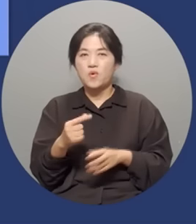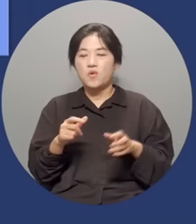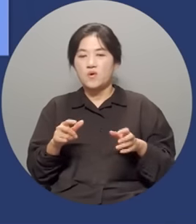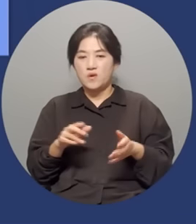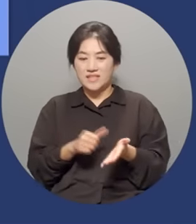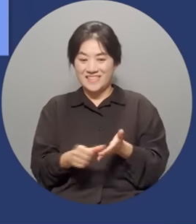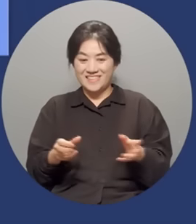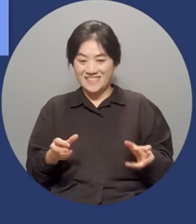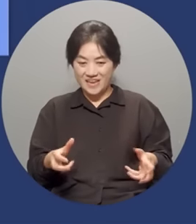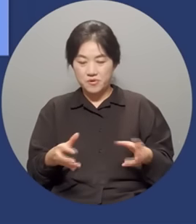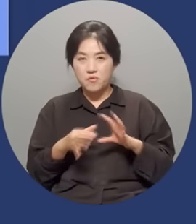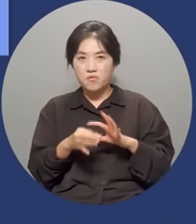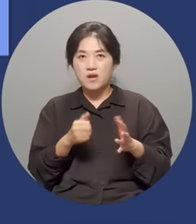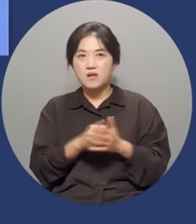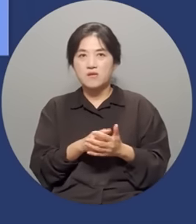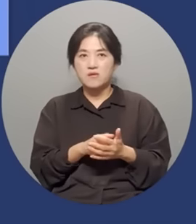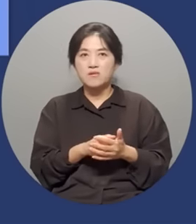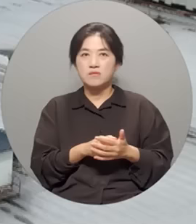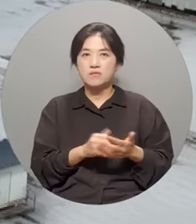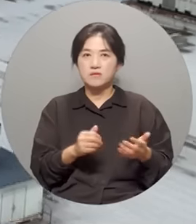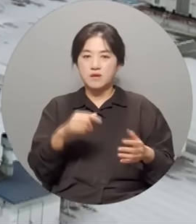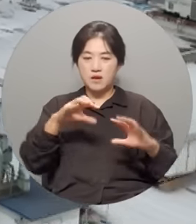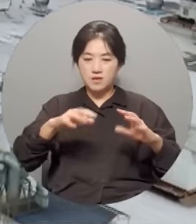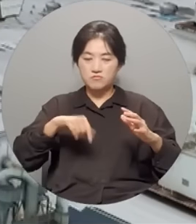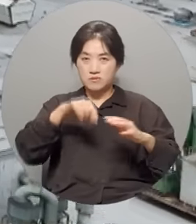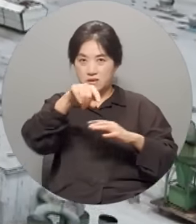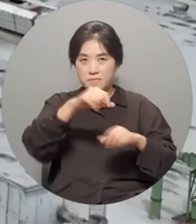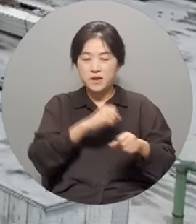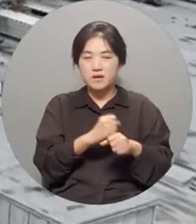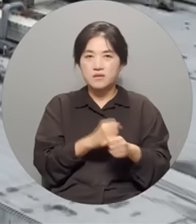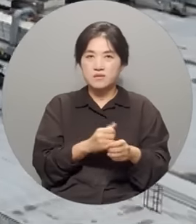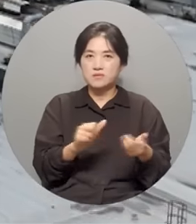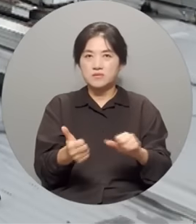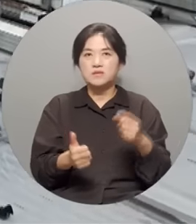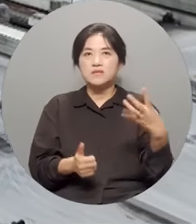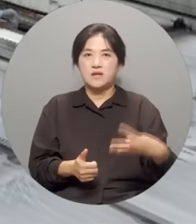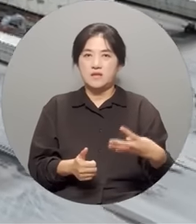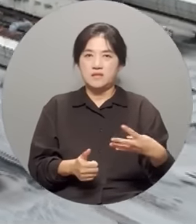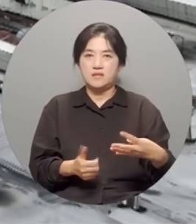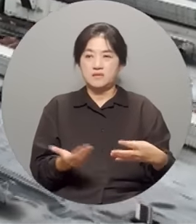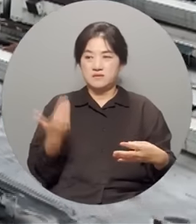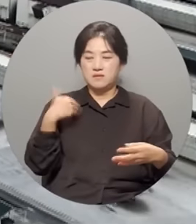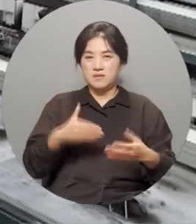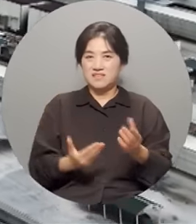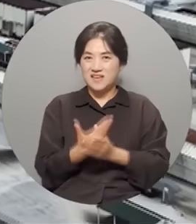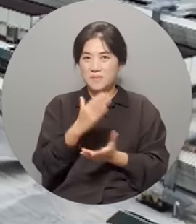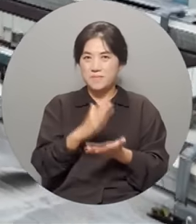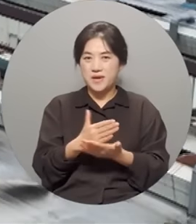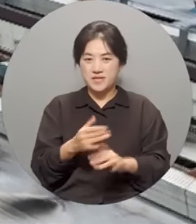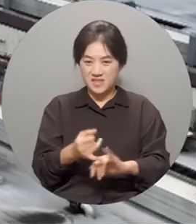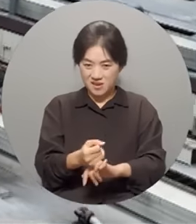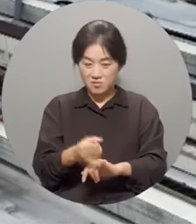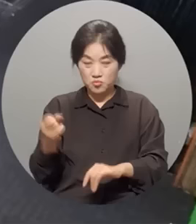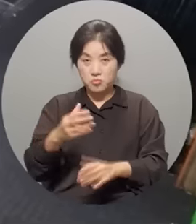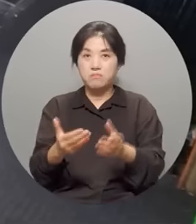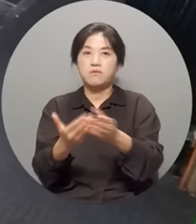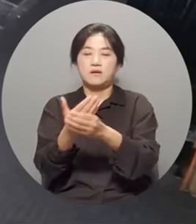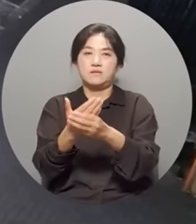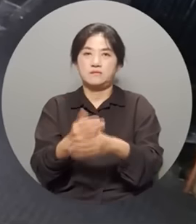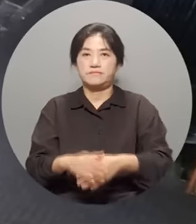발생한 사망사고는 모두 4건. 금호타이어는 앞서 재발 방지를 약속했지만 사망사고는 또